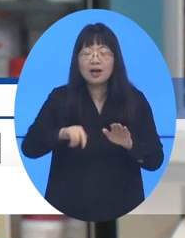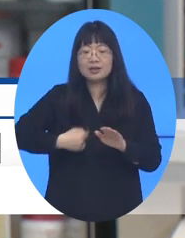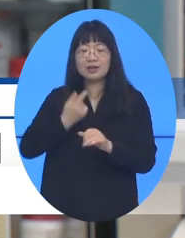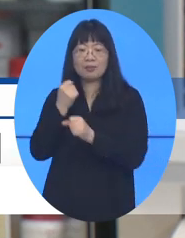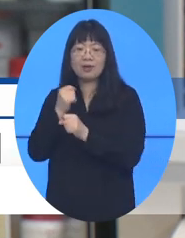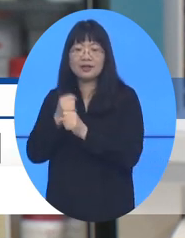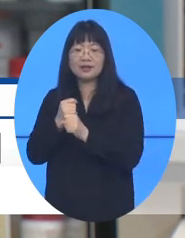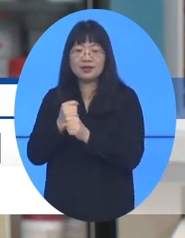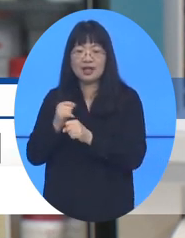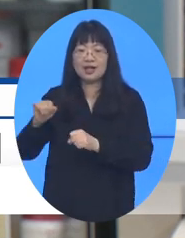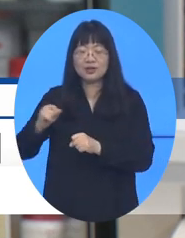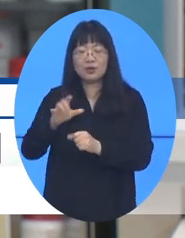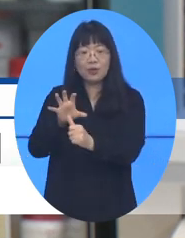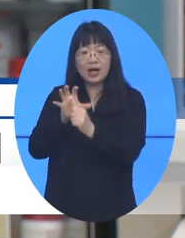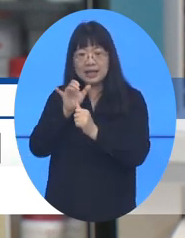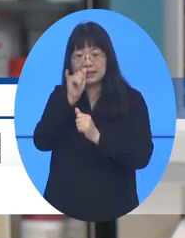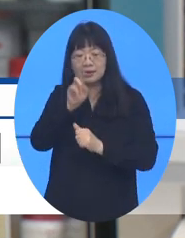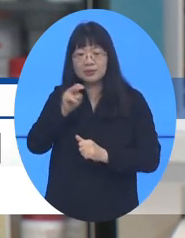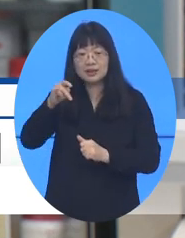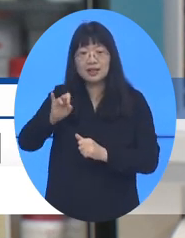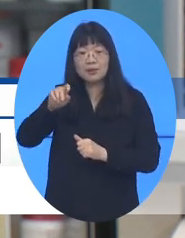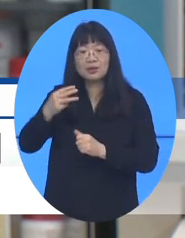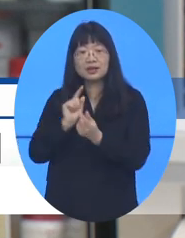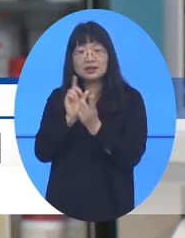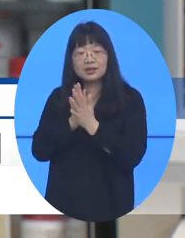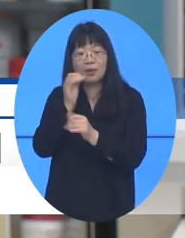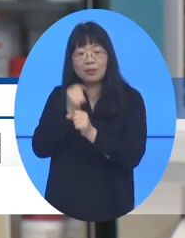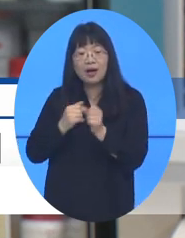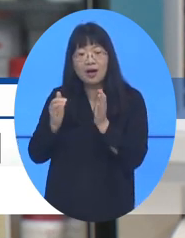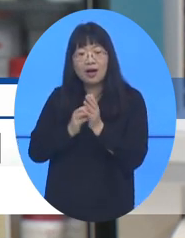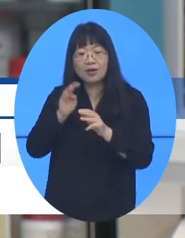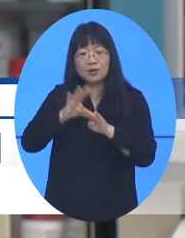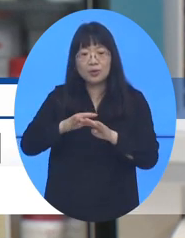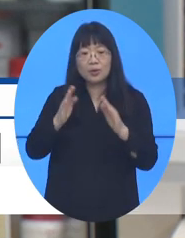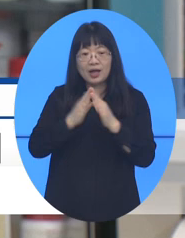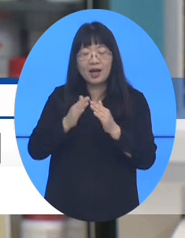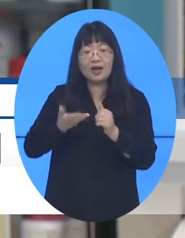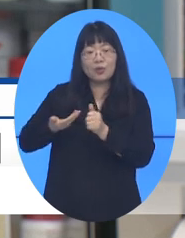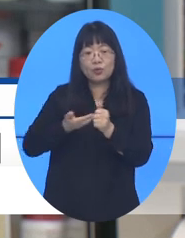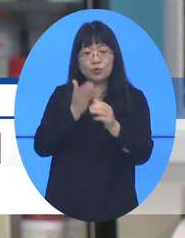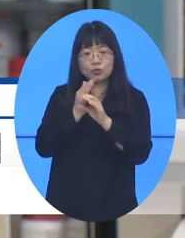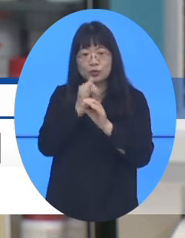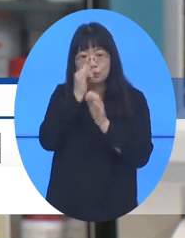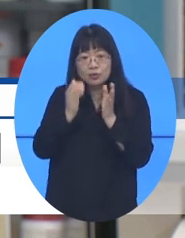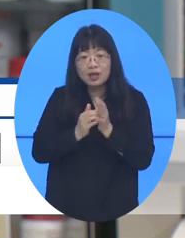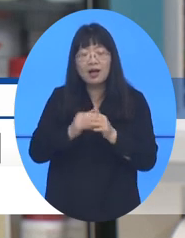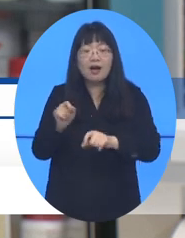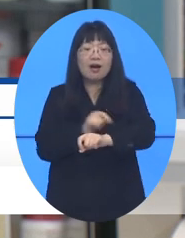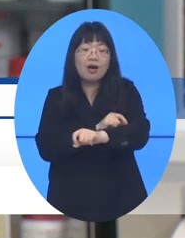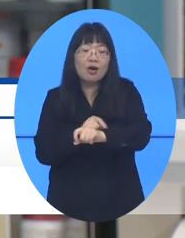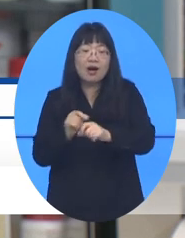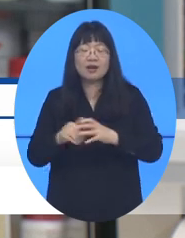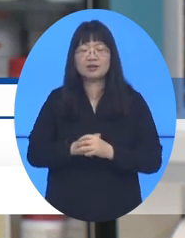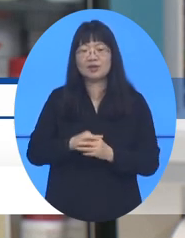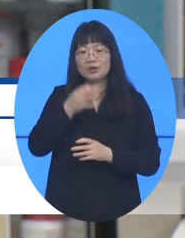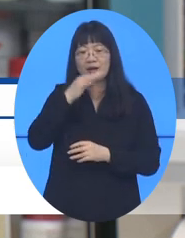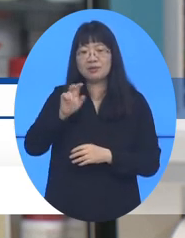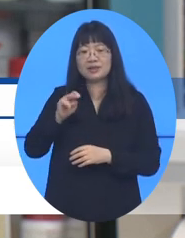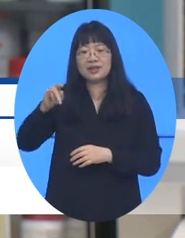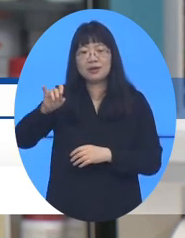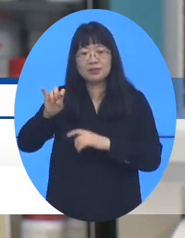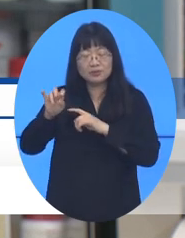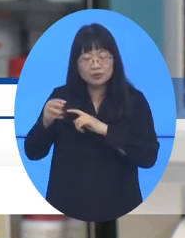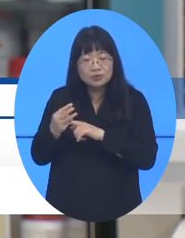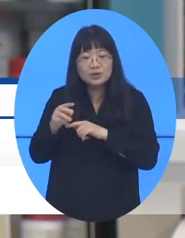동물위생시험소는 자체 개발한 종균을 활용한 유용 미생물을 직접 생산하여 농가에 공급하고 있습니다. 특히 유용